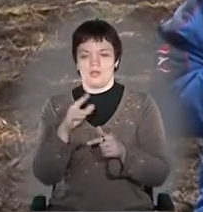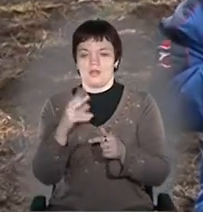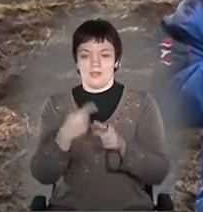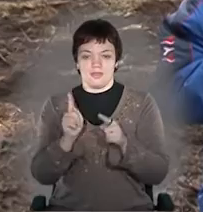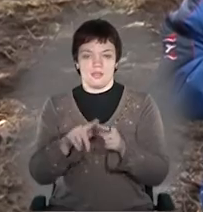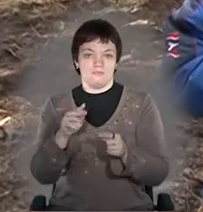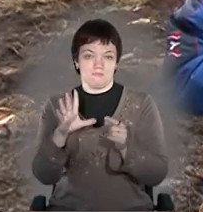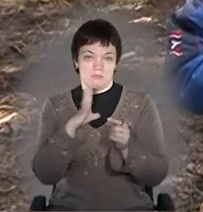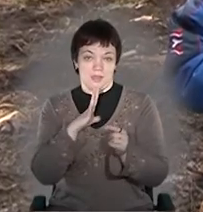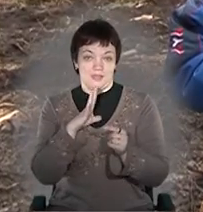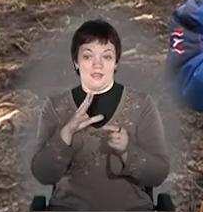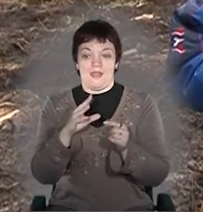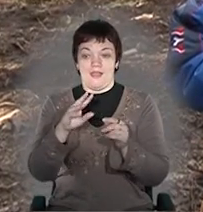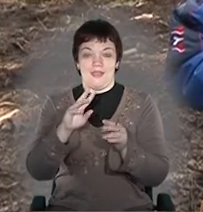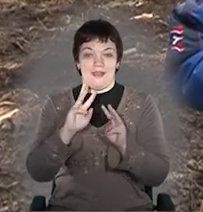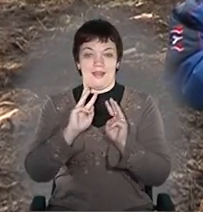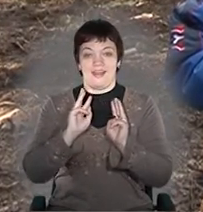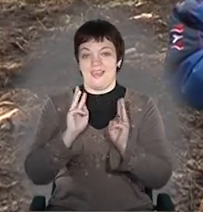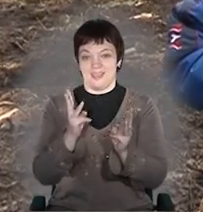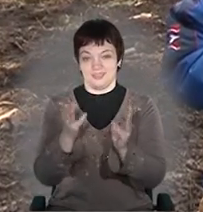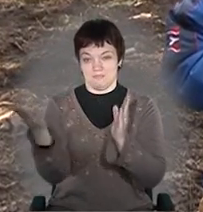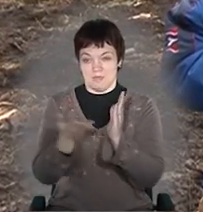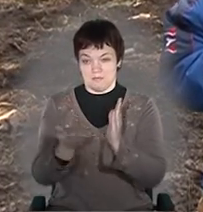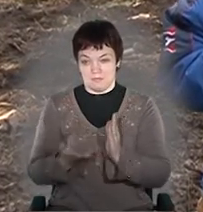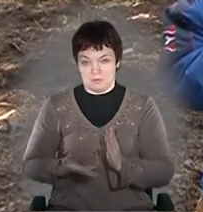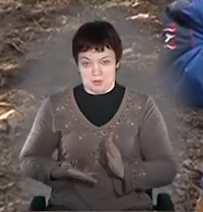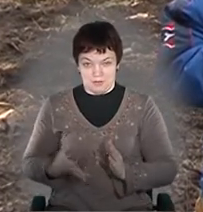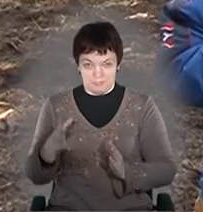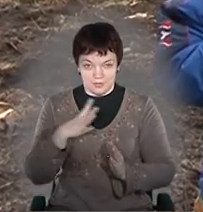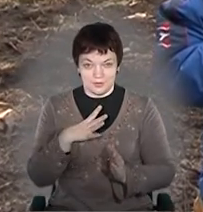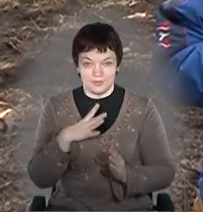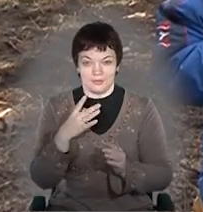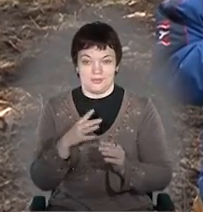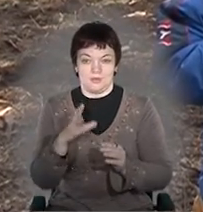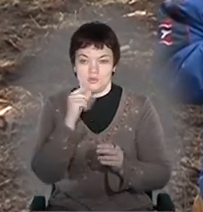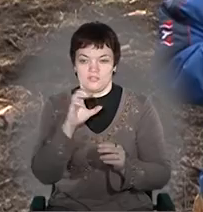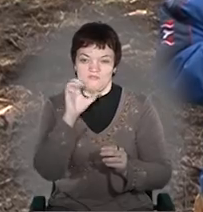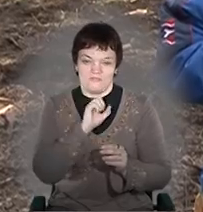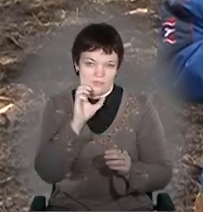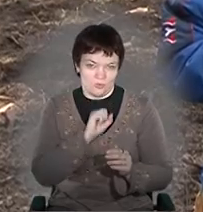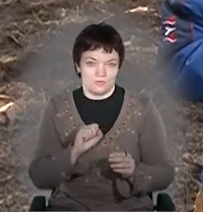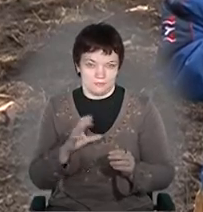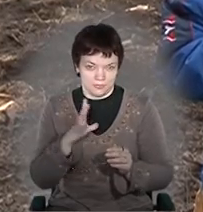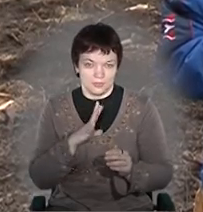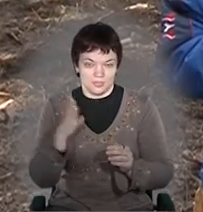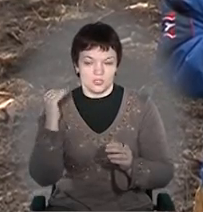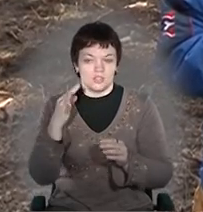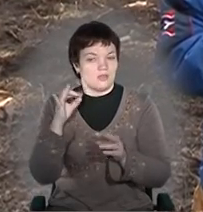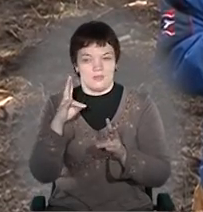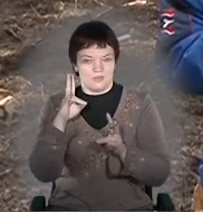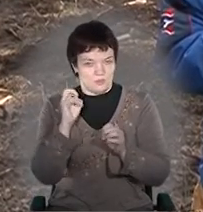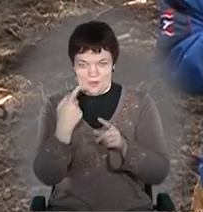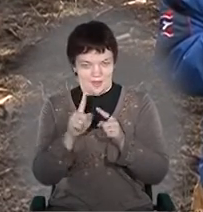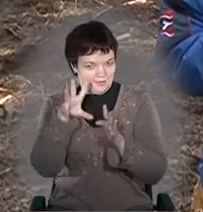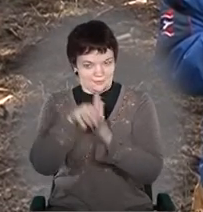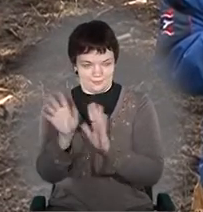леса. Нет, это не варварская вырубка, которая происходила у нас в Харькове. Это старый лес, освобождается горело и так дальше.